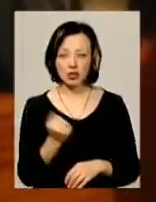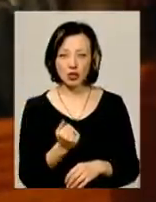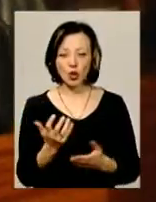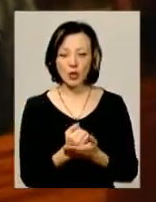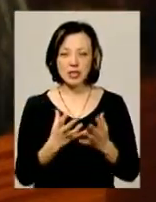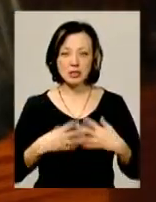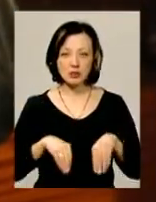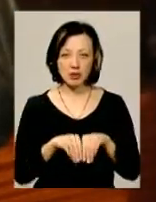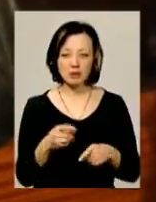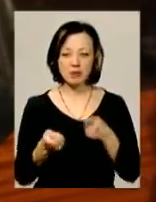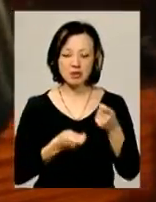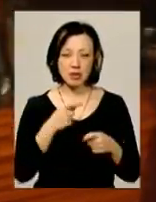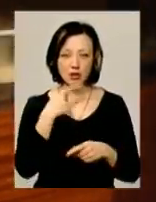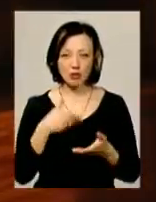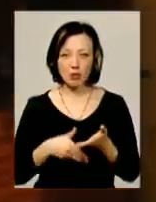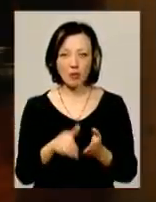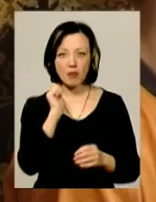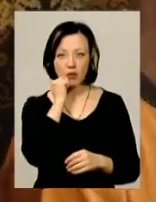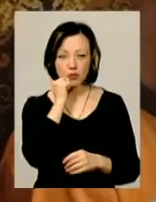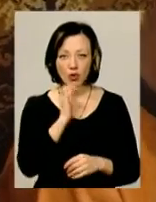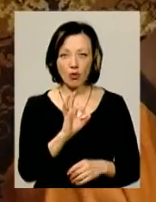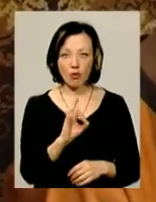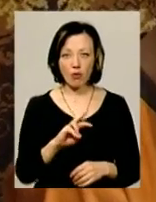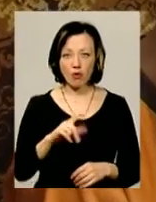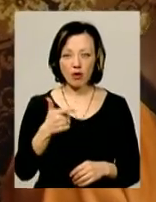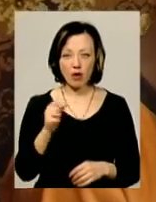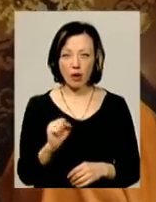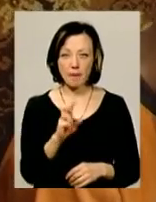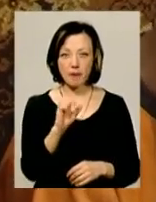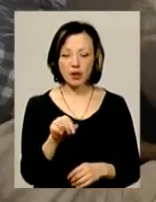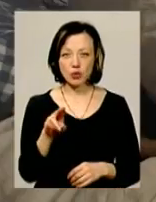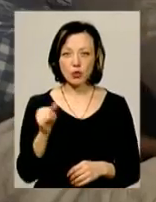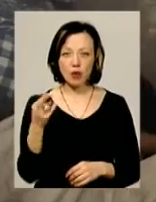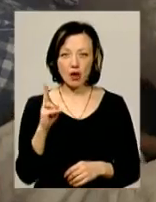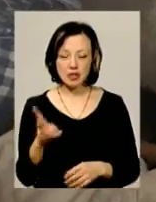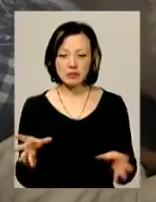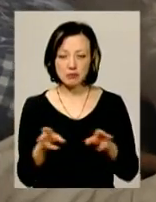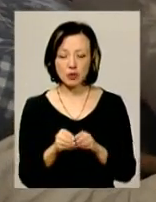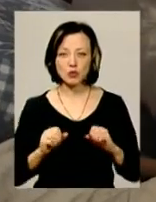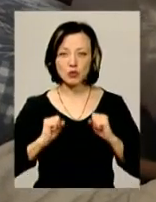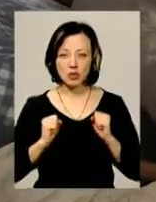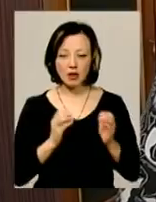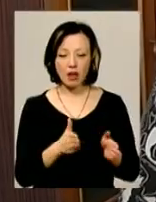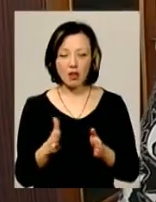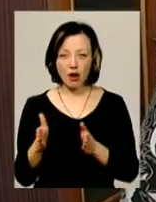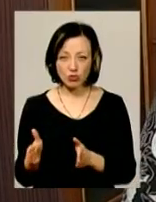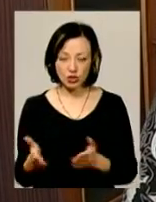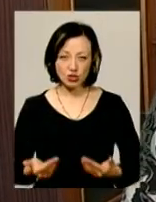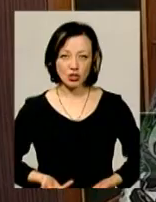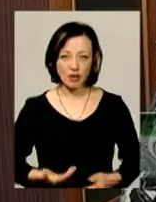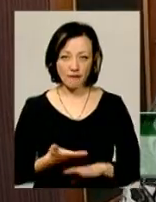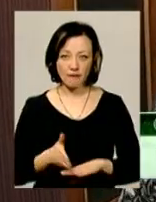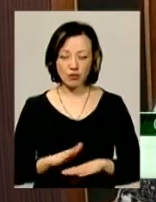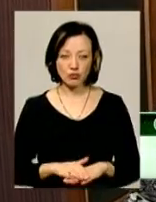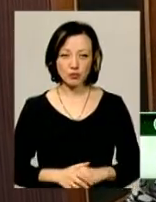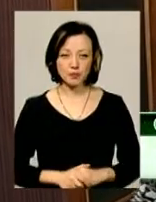жінка. Допомагає Лівадарам бабуся Ольга Бандуляк. Та каже, навіть спільними зусиллями налагодити життя важко. Нам